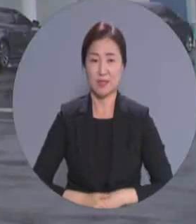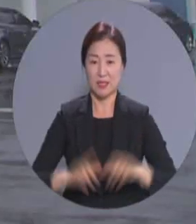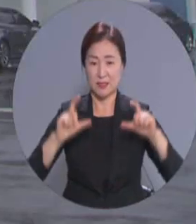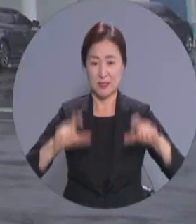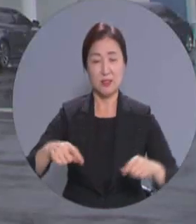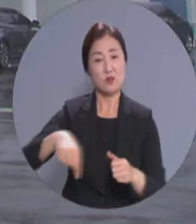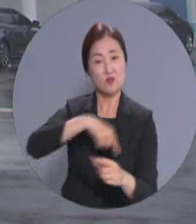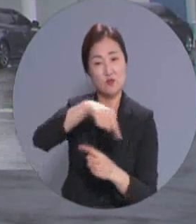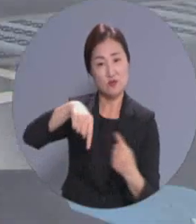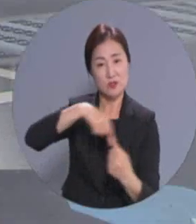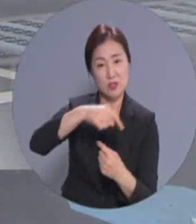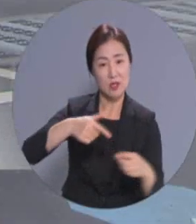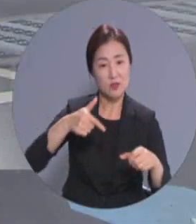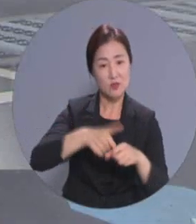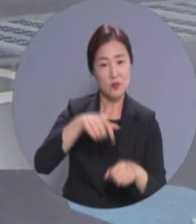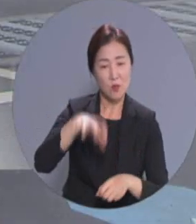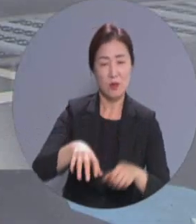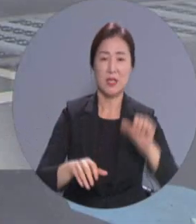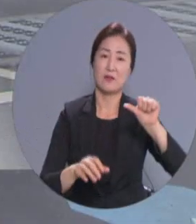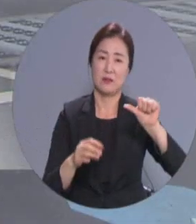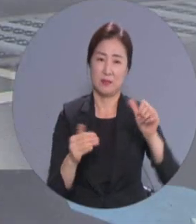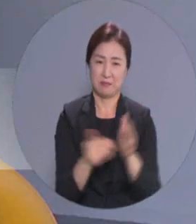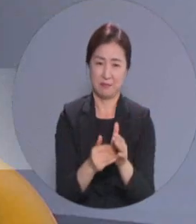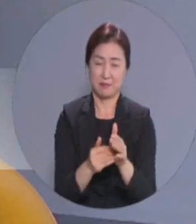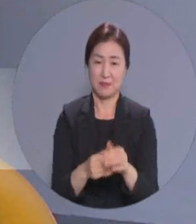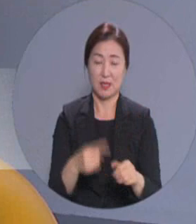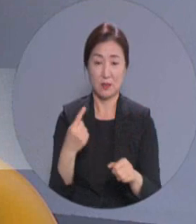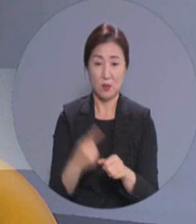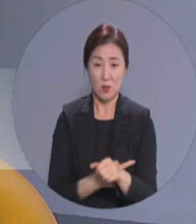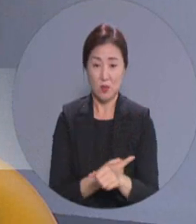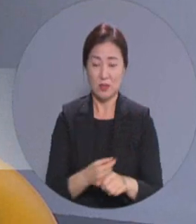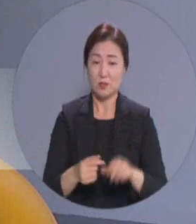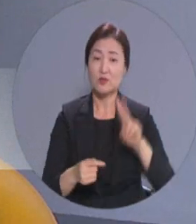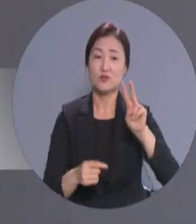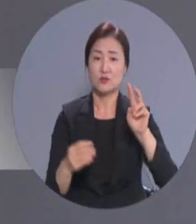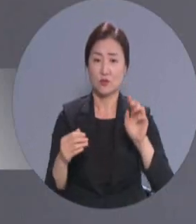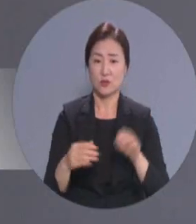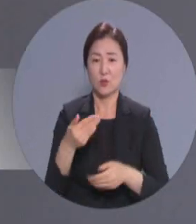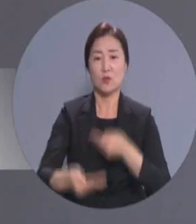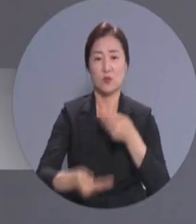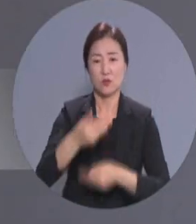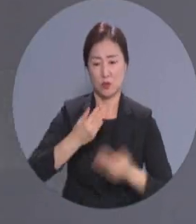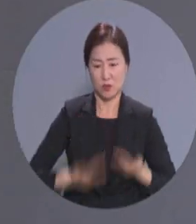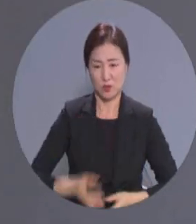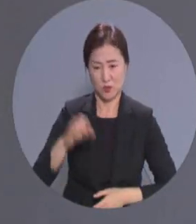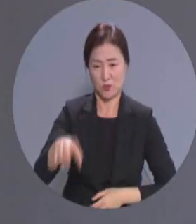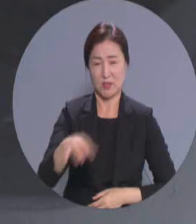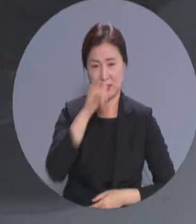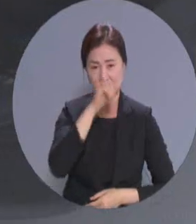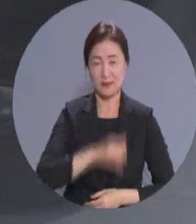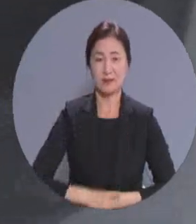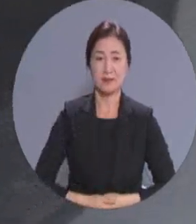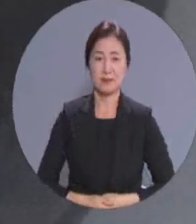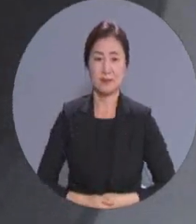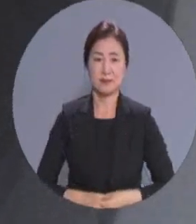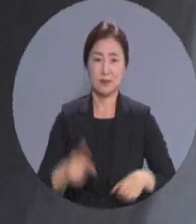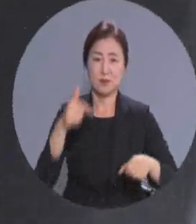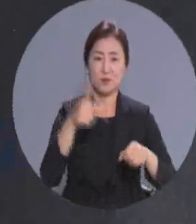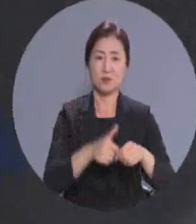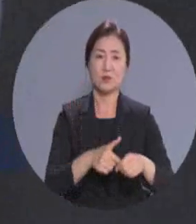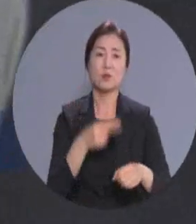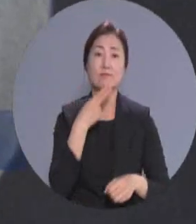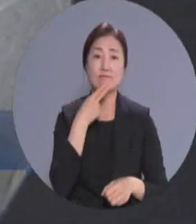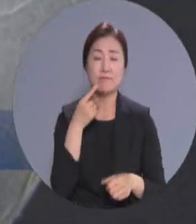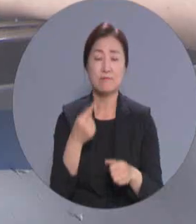운영되고 있는 수소 충전소는 5곳에 불과하고 게다가 2곳은 고속도로 휴게소에 있습니다. 충전소가 많이